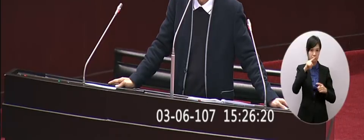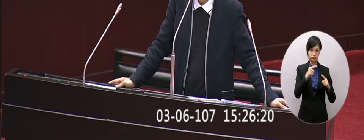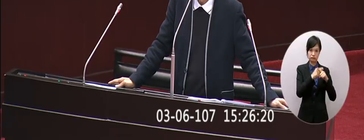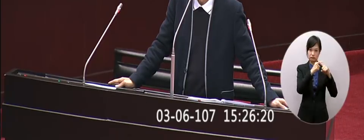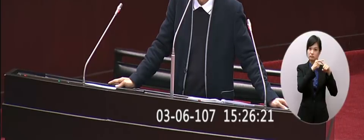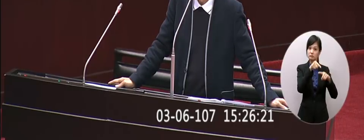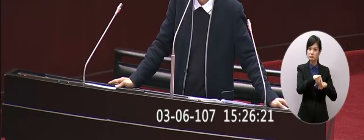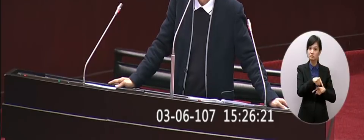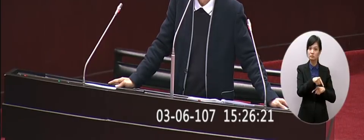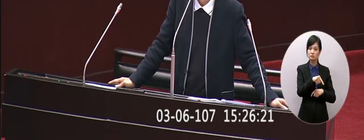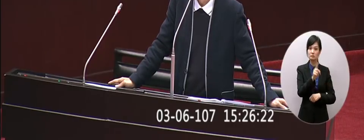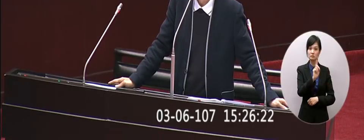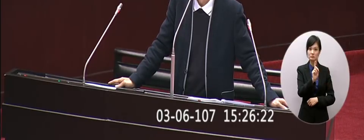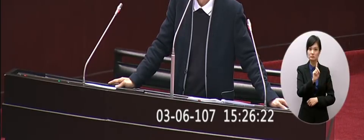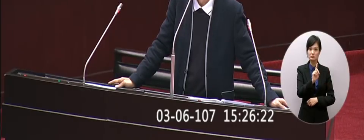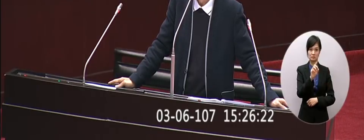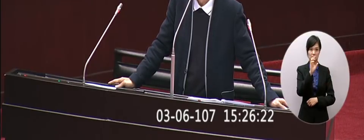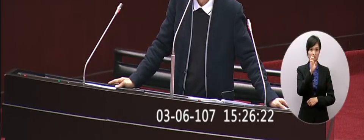是在